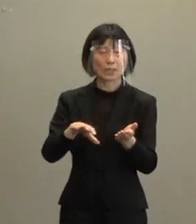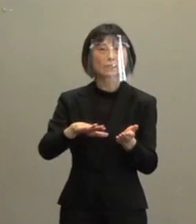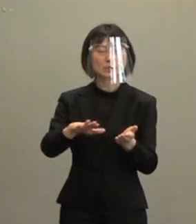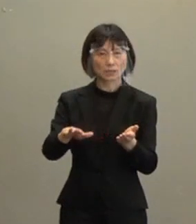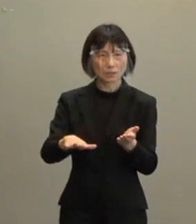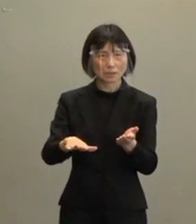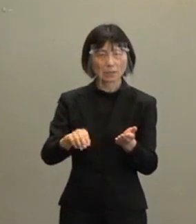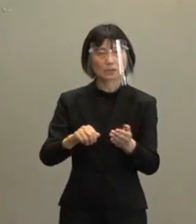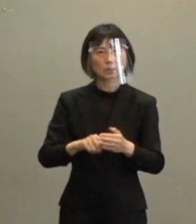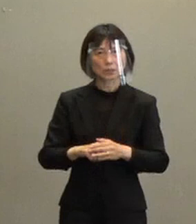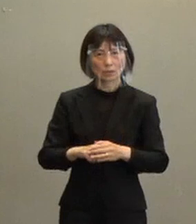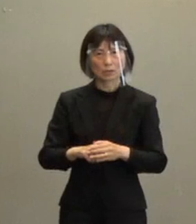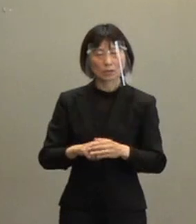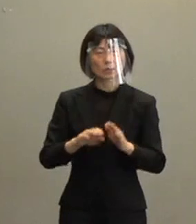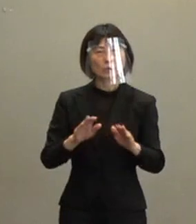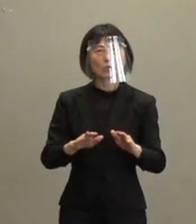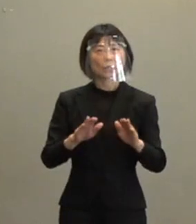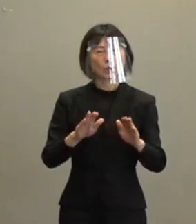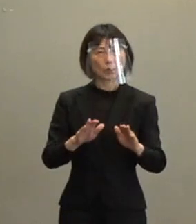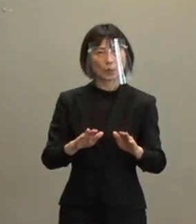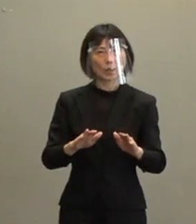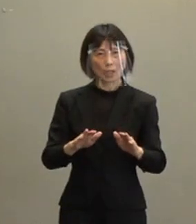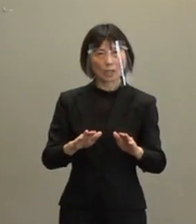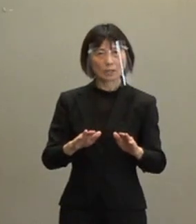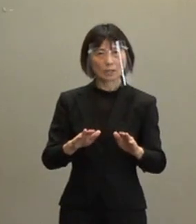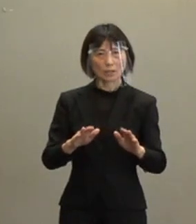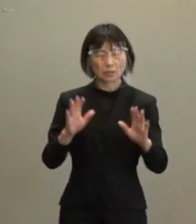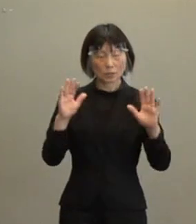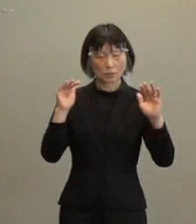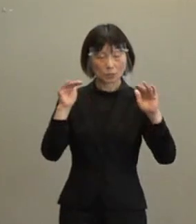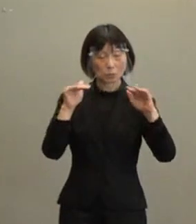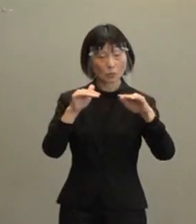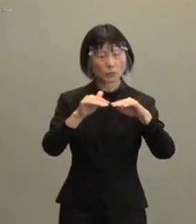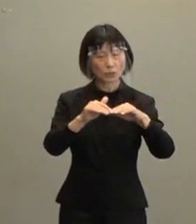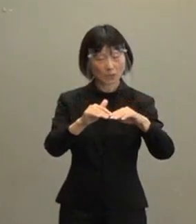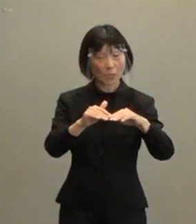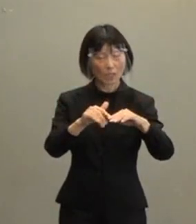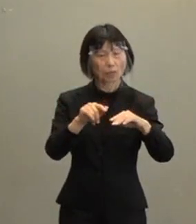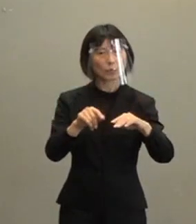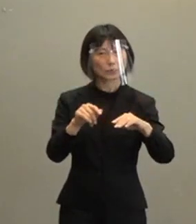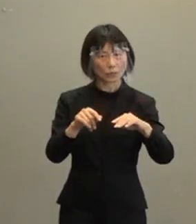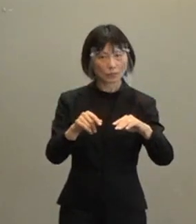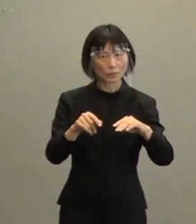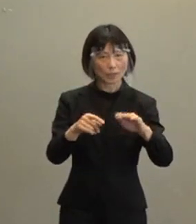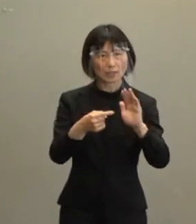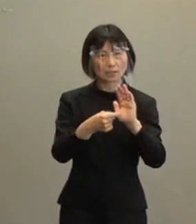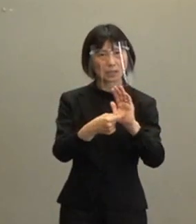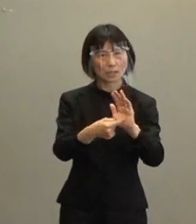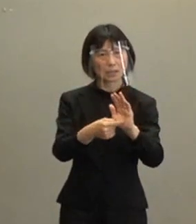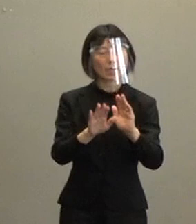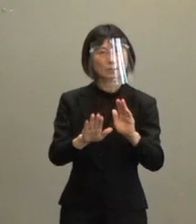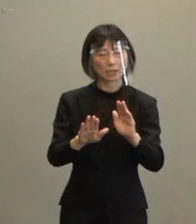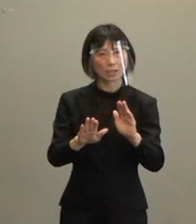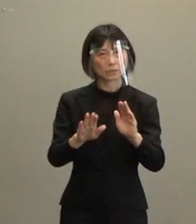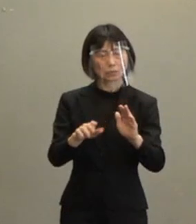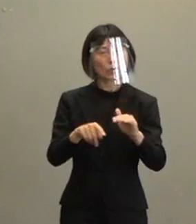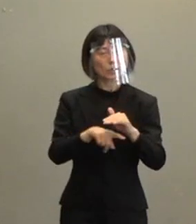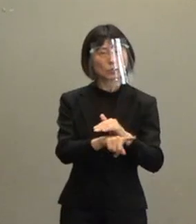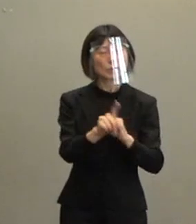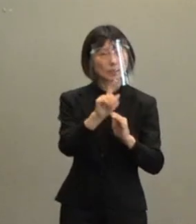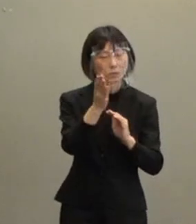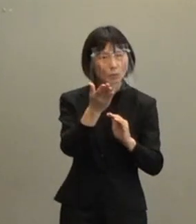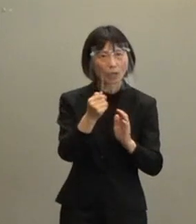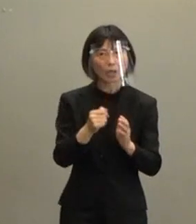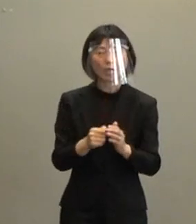に今回注目してこういうふうな広報されるというのは何か理由というのはあるんで